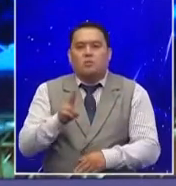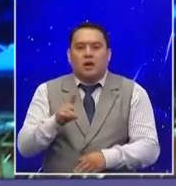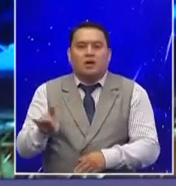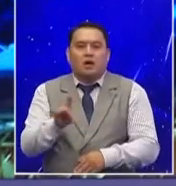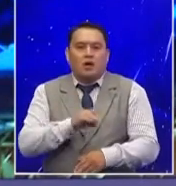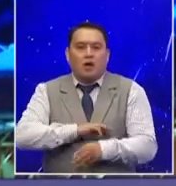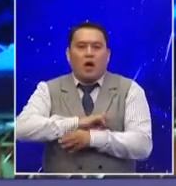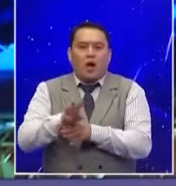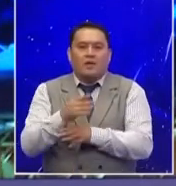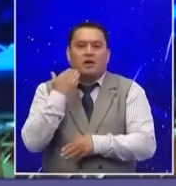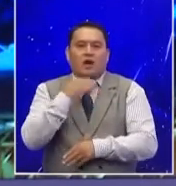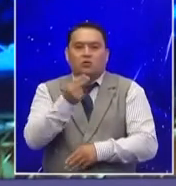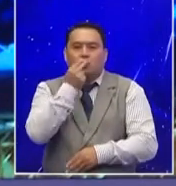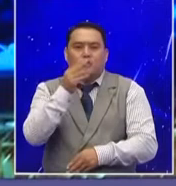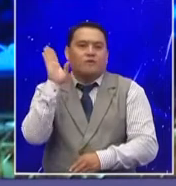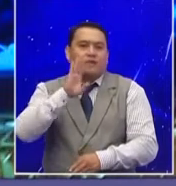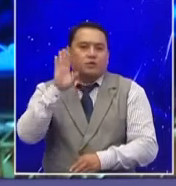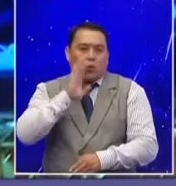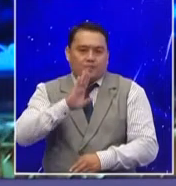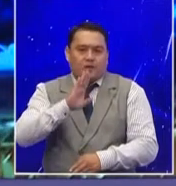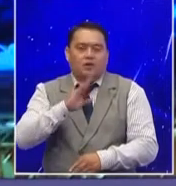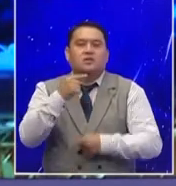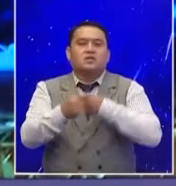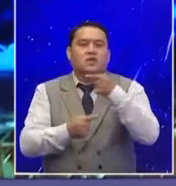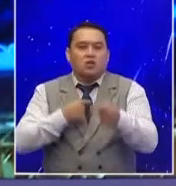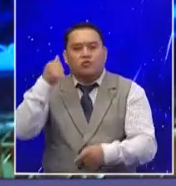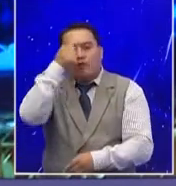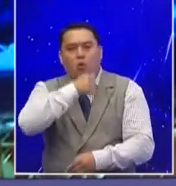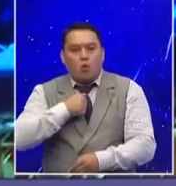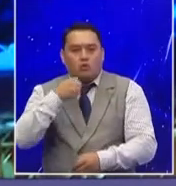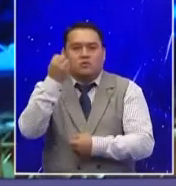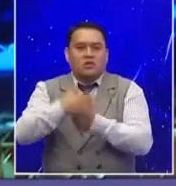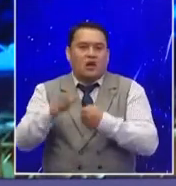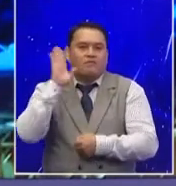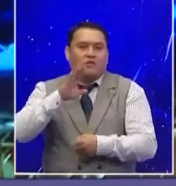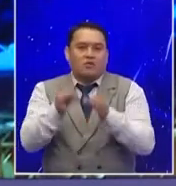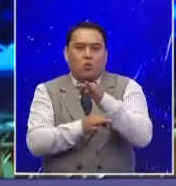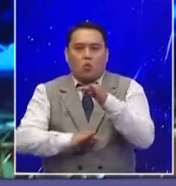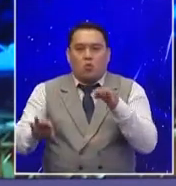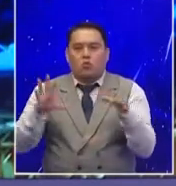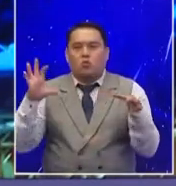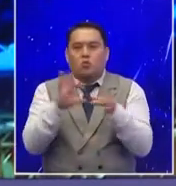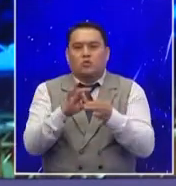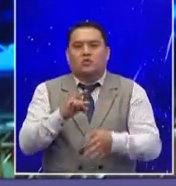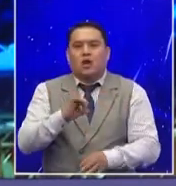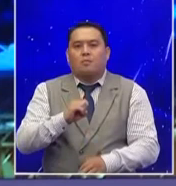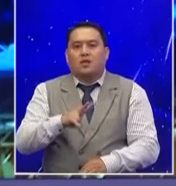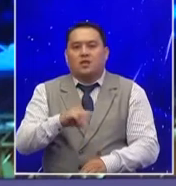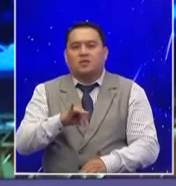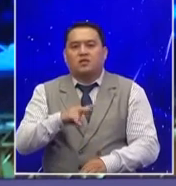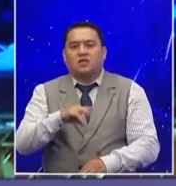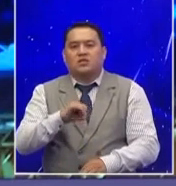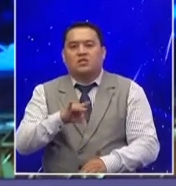района обеспечиваются качественной питьевой водой. До конца этого года центральный водопровод закольцует в селах Жамбыл и